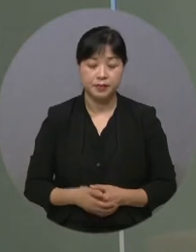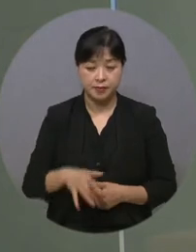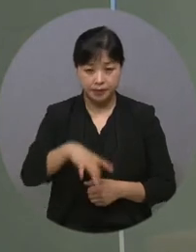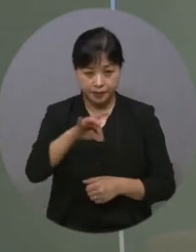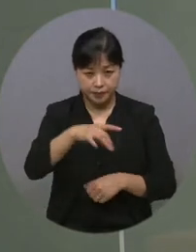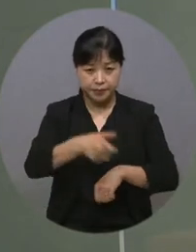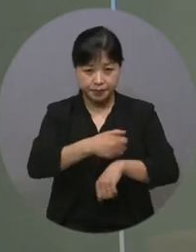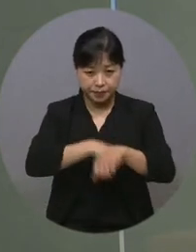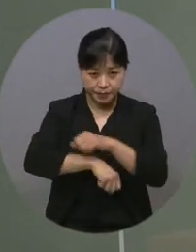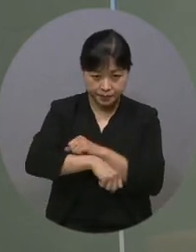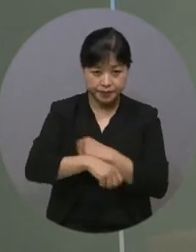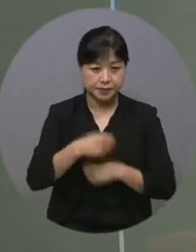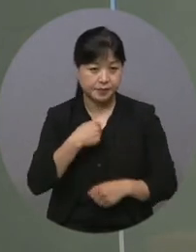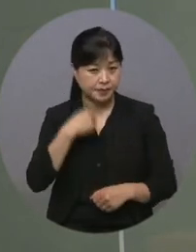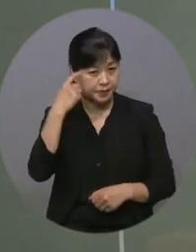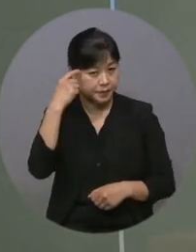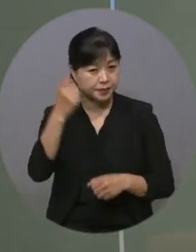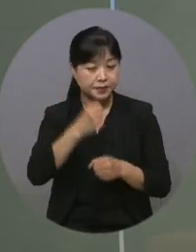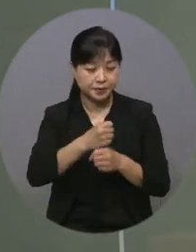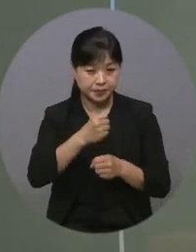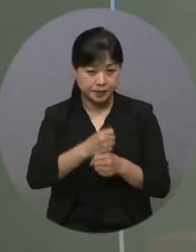솔선해서 자기가 개발하는